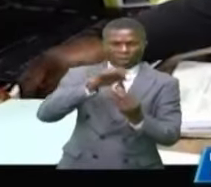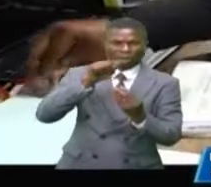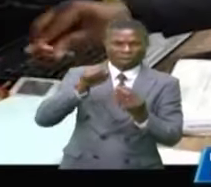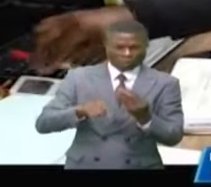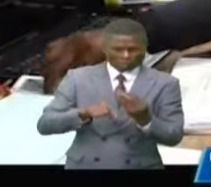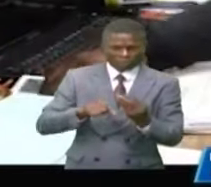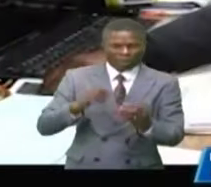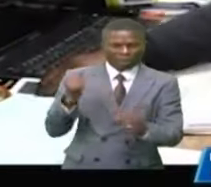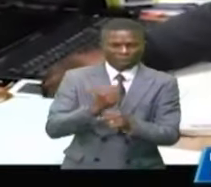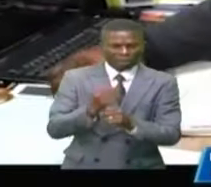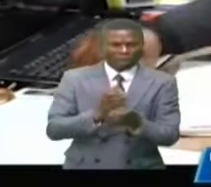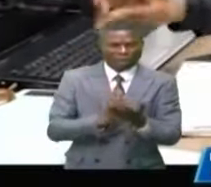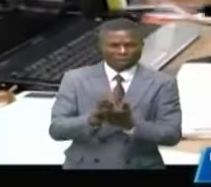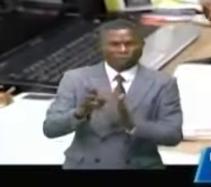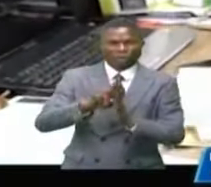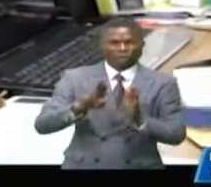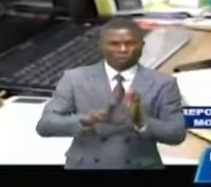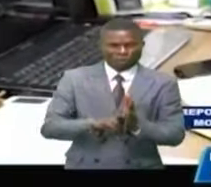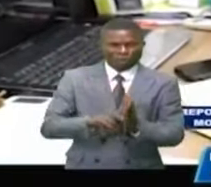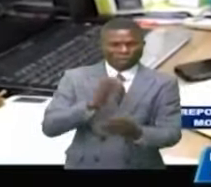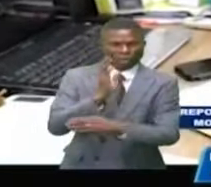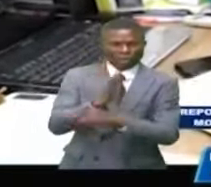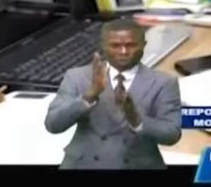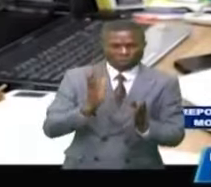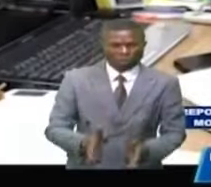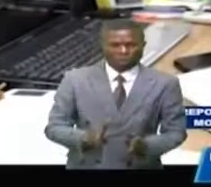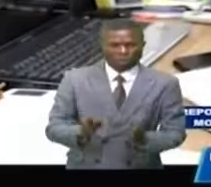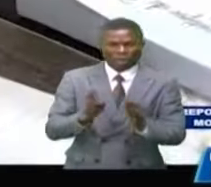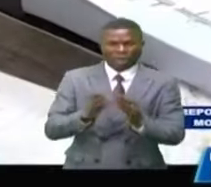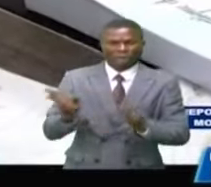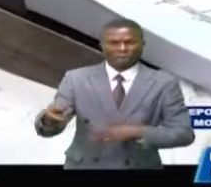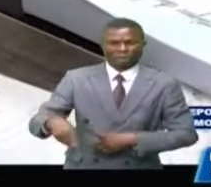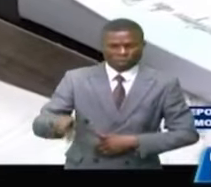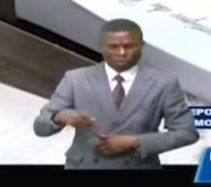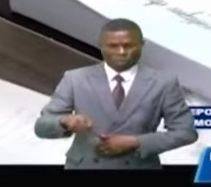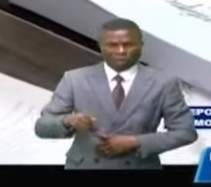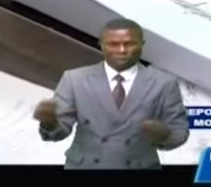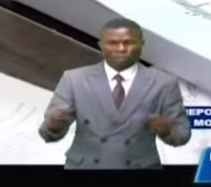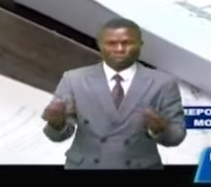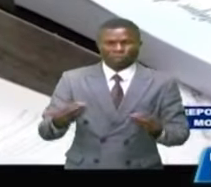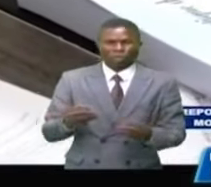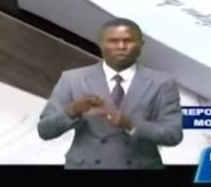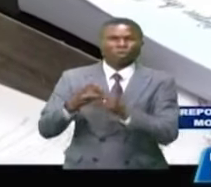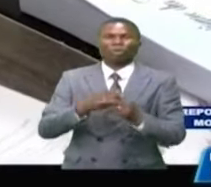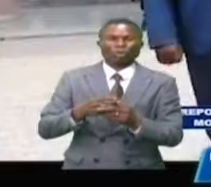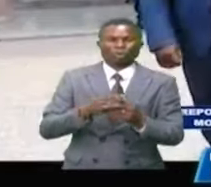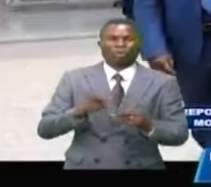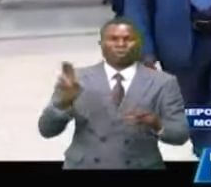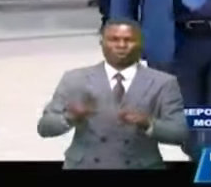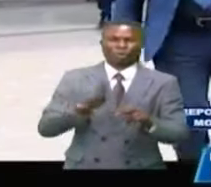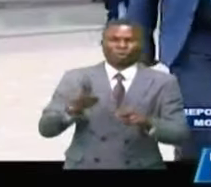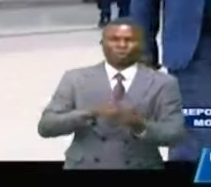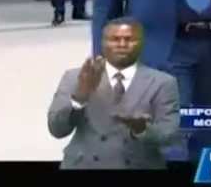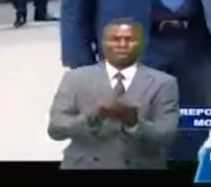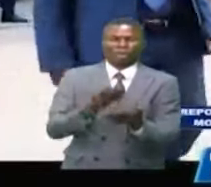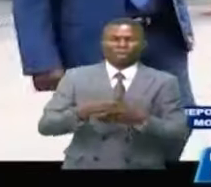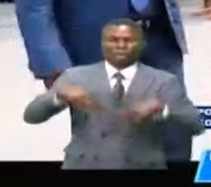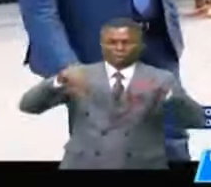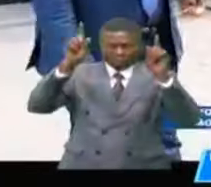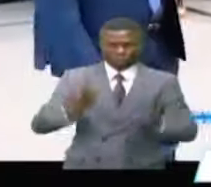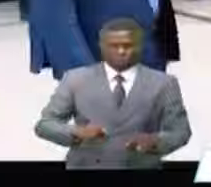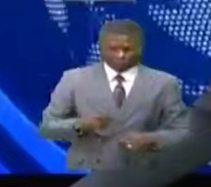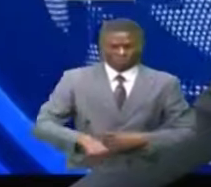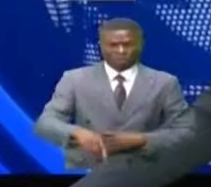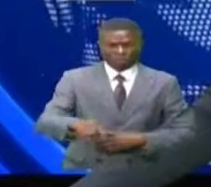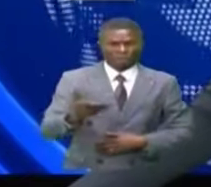mieux jouer son rôle de conseillère de l'Assemblée provinciale afin de veiller à l'exécution du budget de l'année en